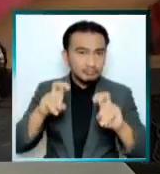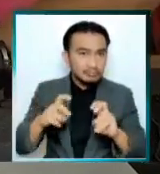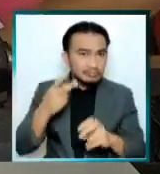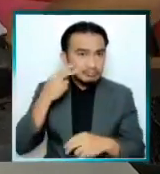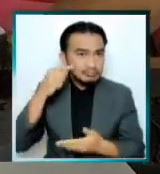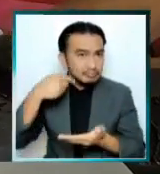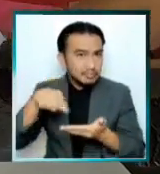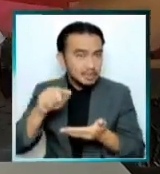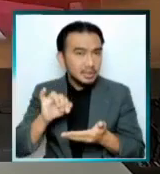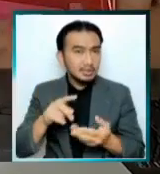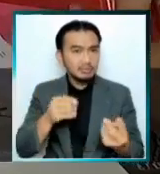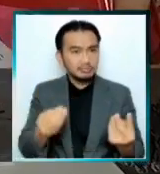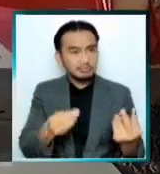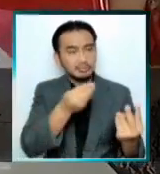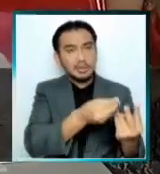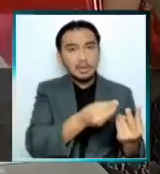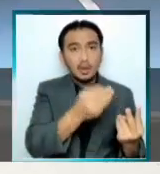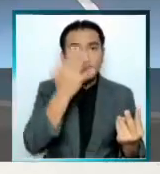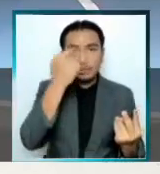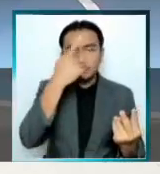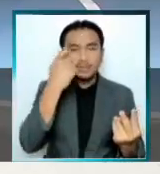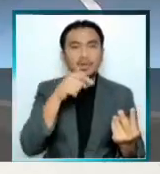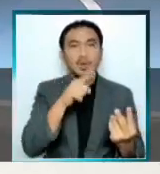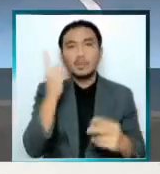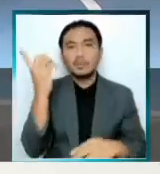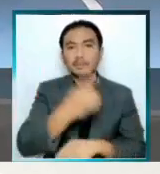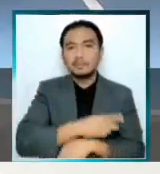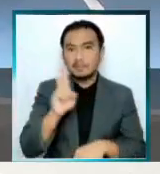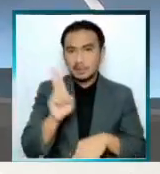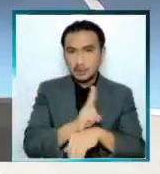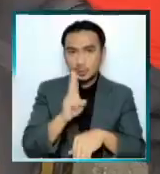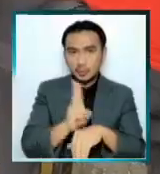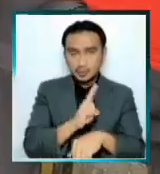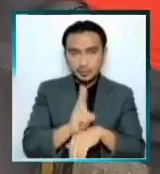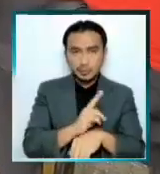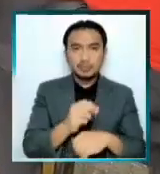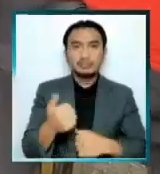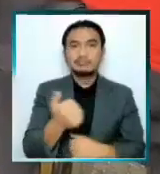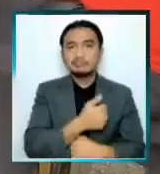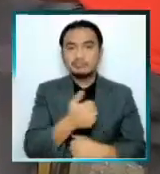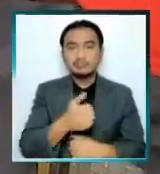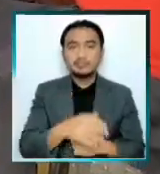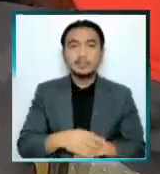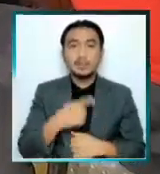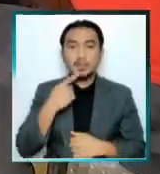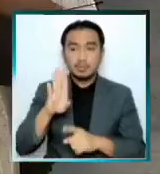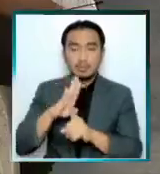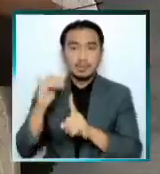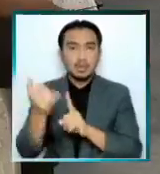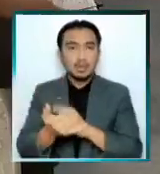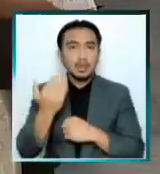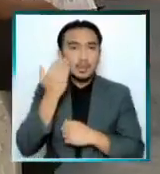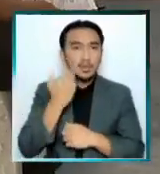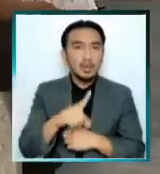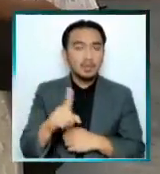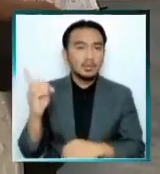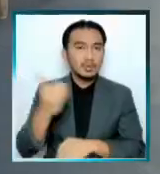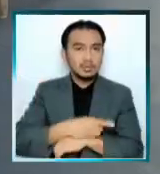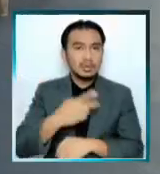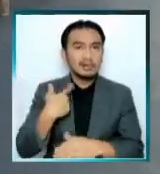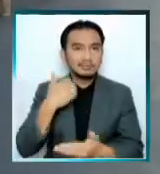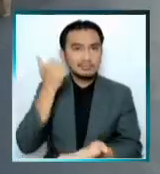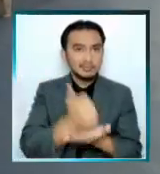dahil isang araw lang naman daw itong magagamit. Paliwanag pa ng barangay kung lampas sa isang araw ang validity ng